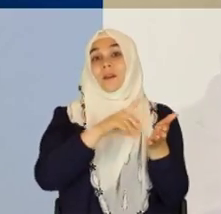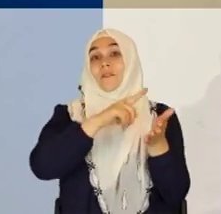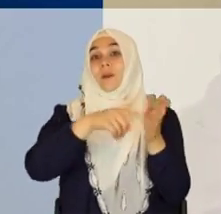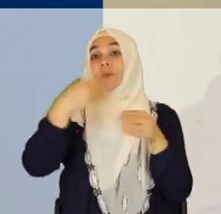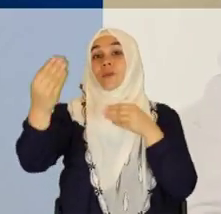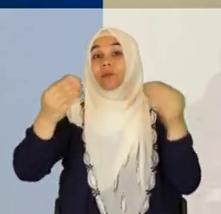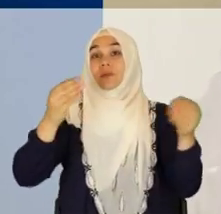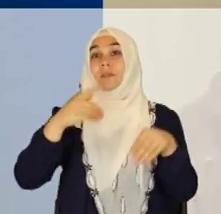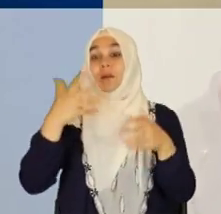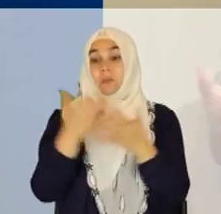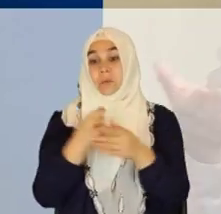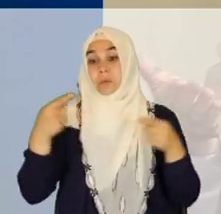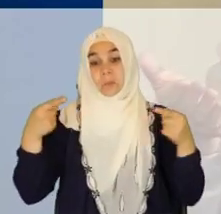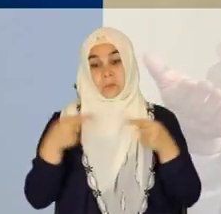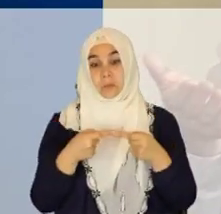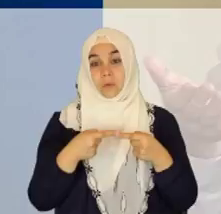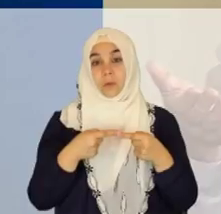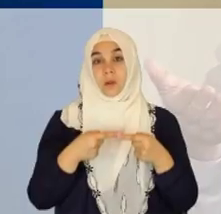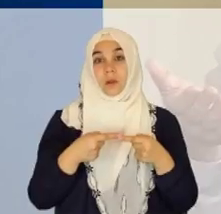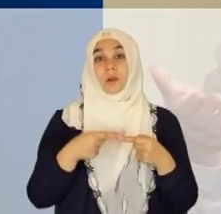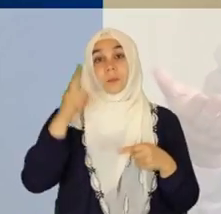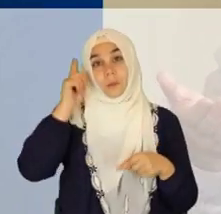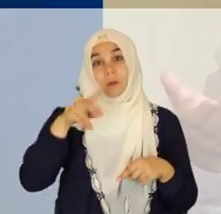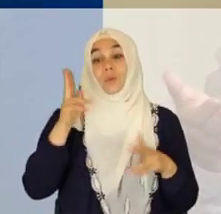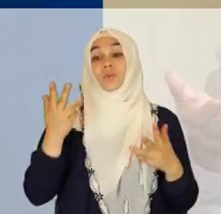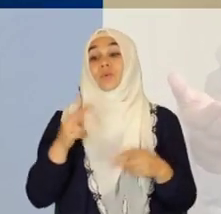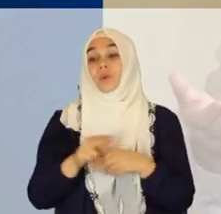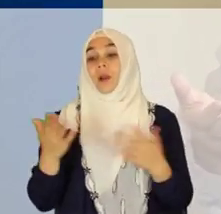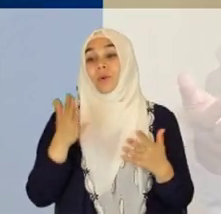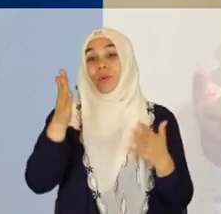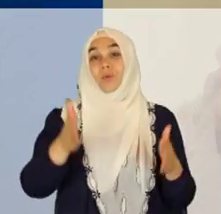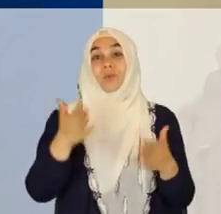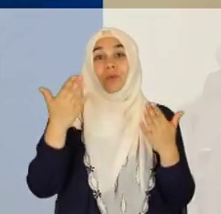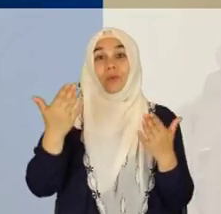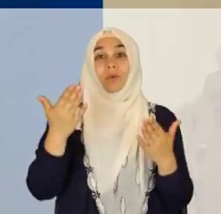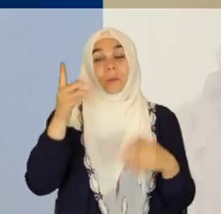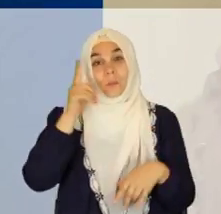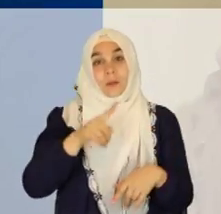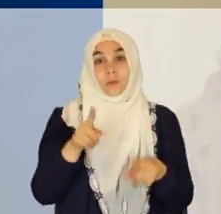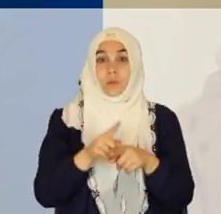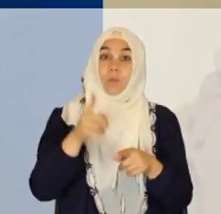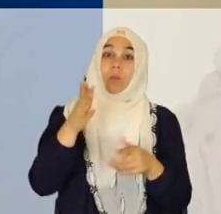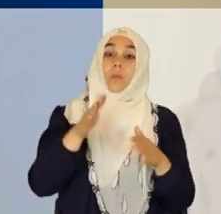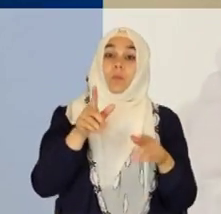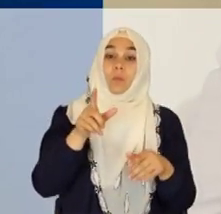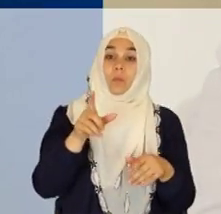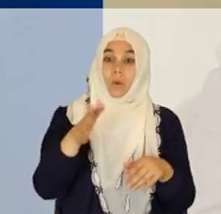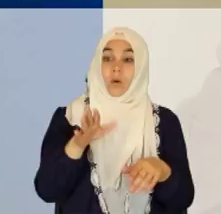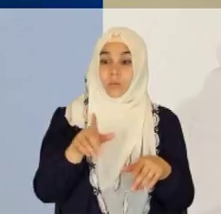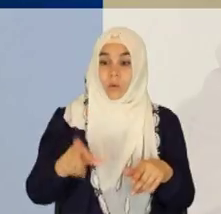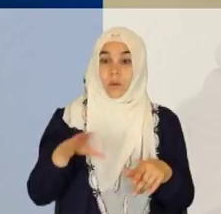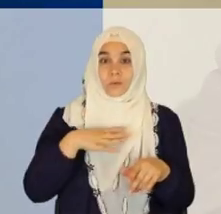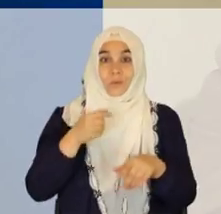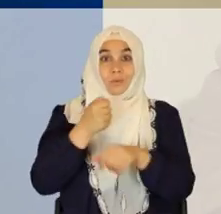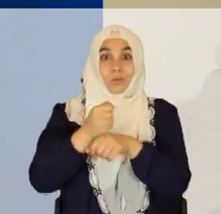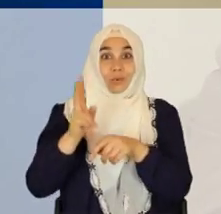Savolga bolalar javob yozdi, tekshirsa odatda to'g'ri chiqadi, chunki biladi ustoz. Mana shu degani, bolalarni ustoz majburladi